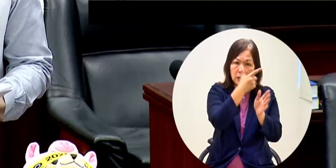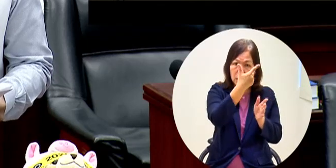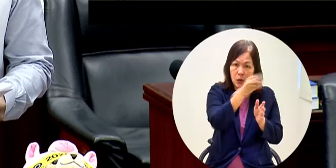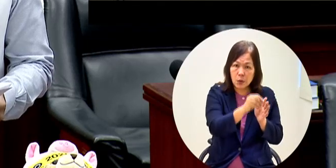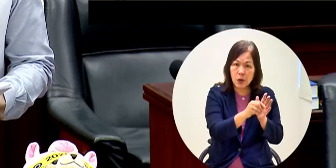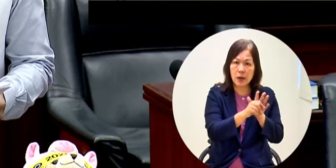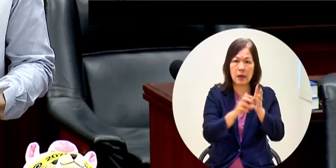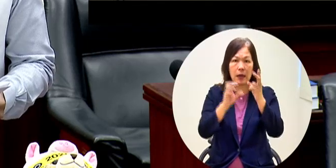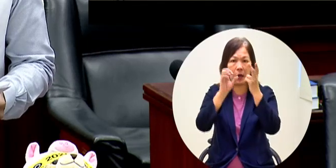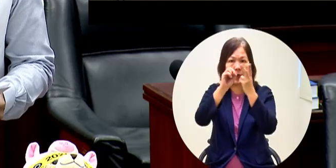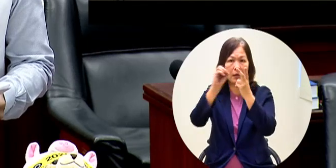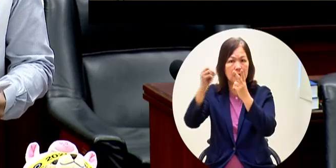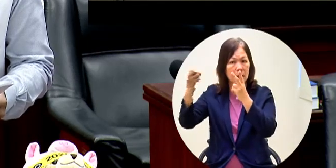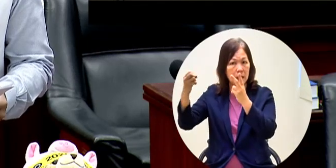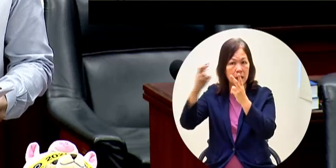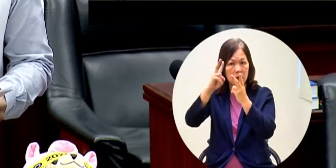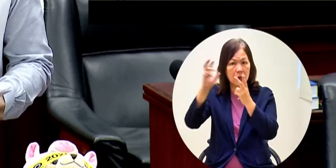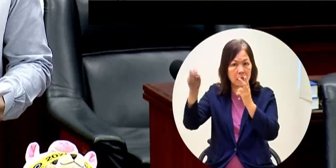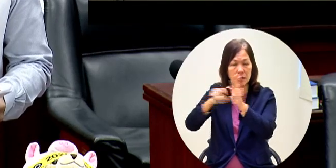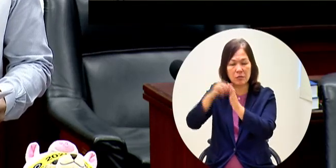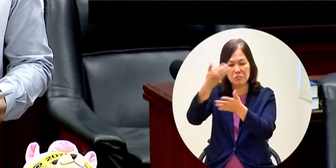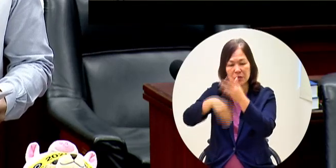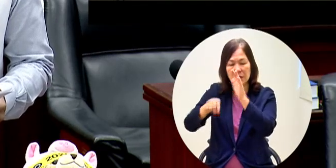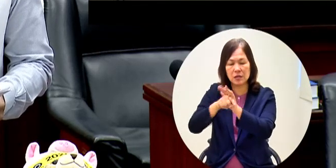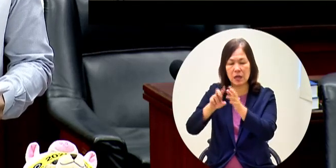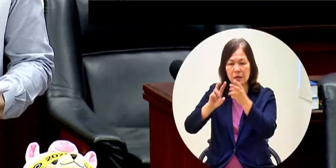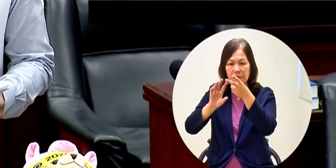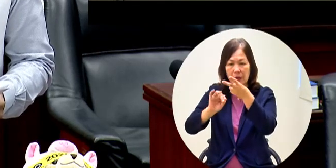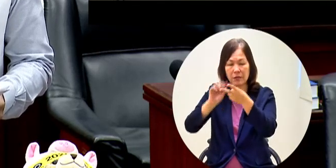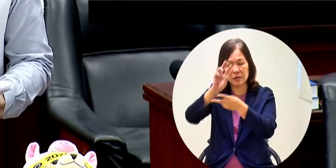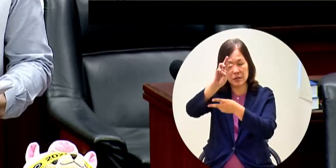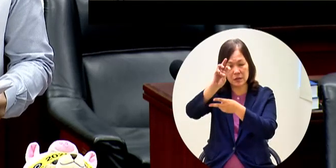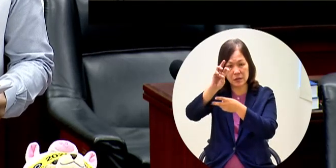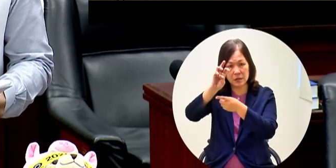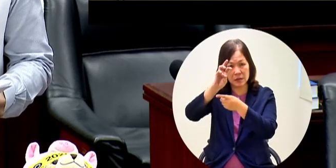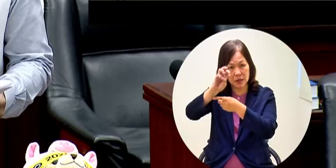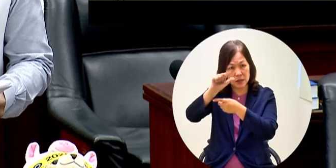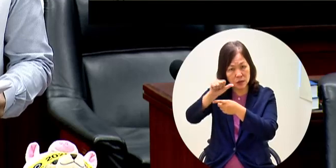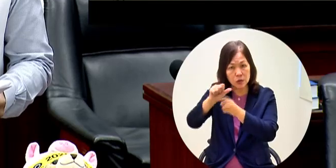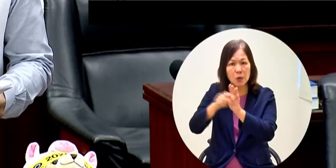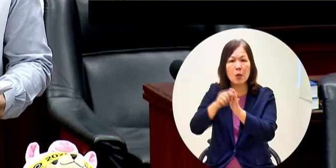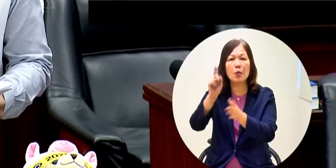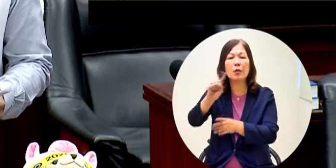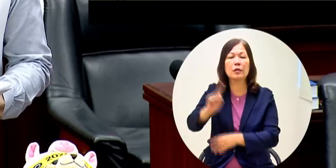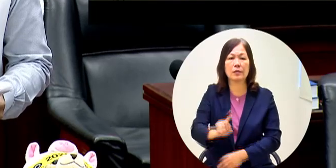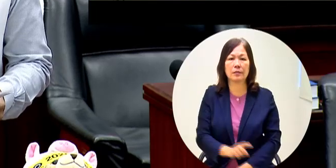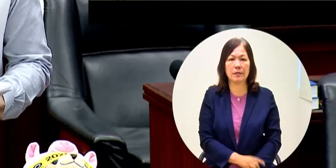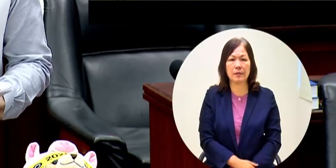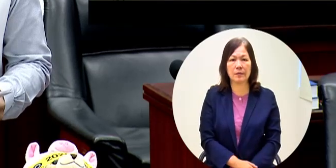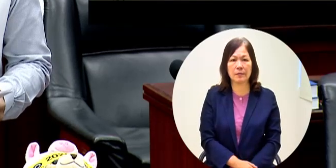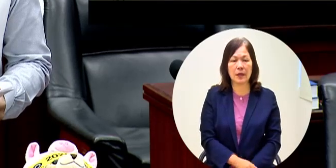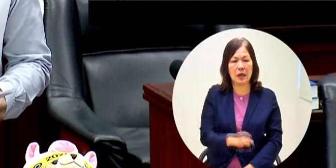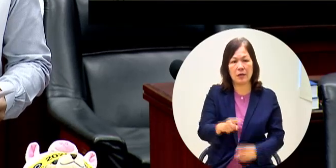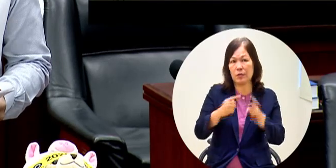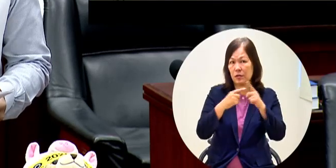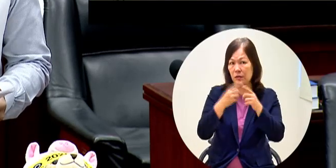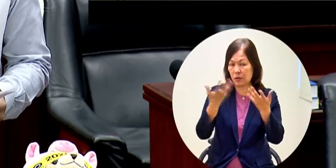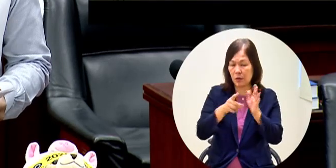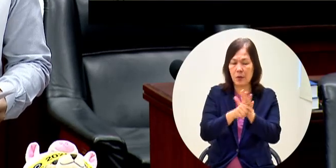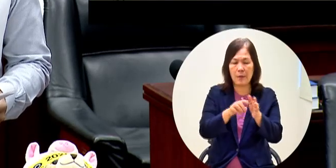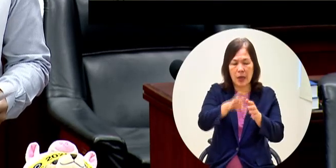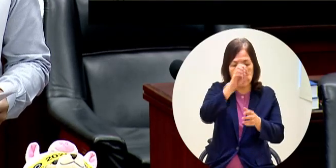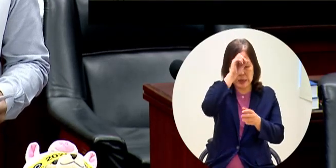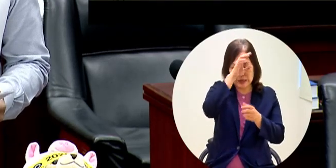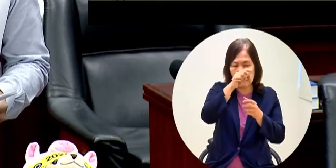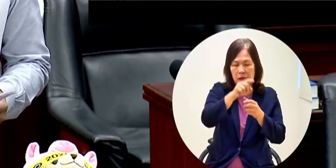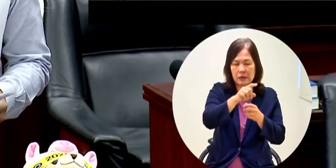年呢，剩35.96%啦。为什么？啊，你这个人事案，连恁贵党的李定武都